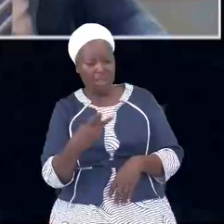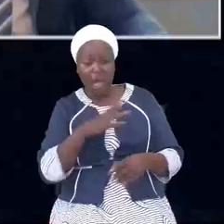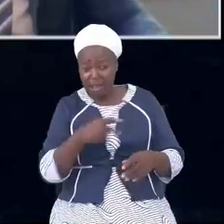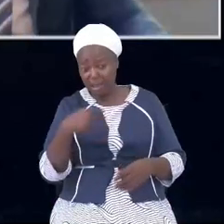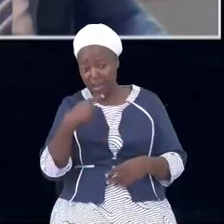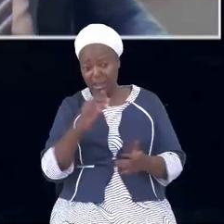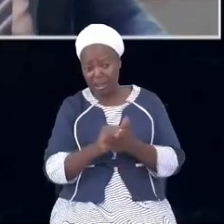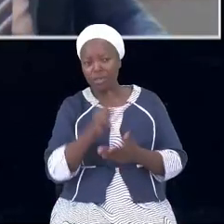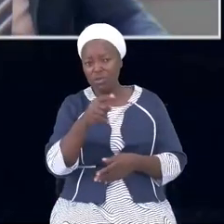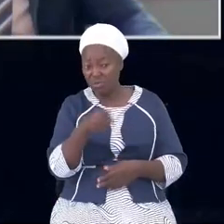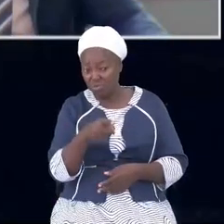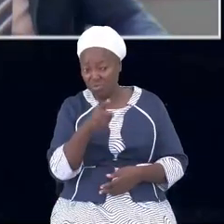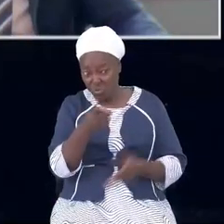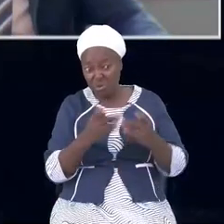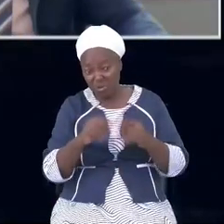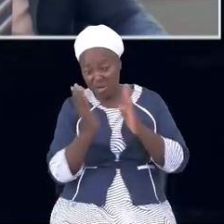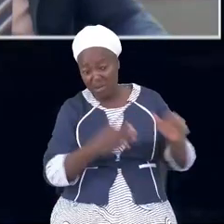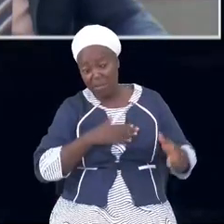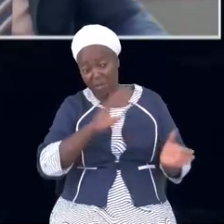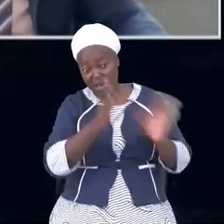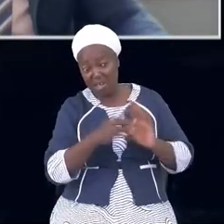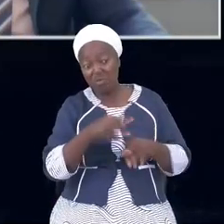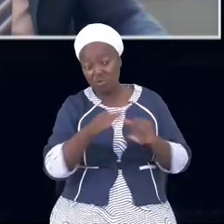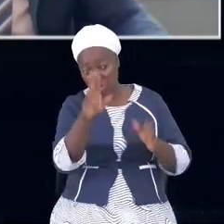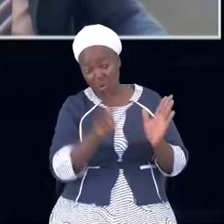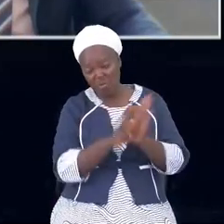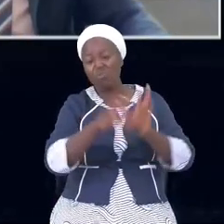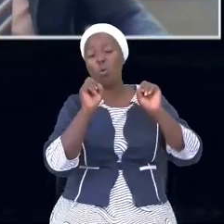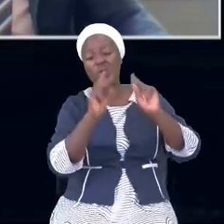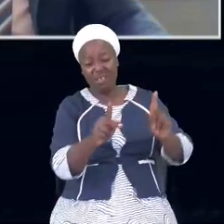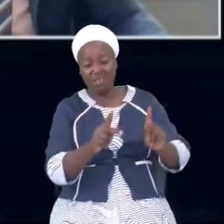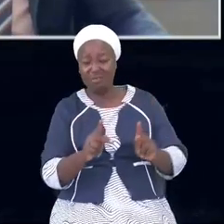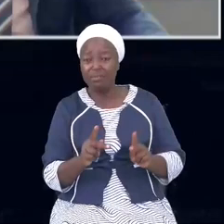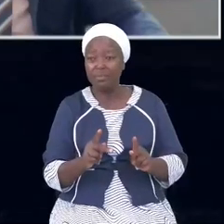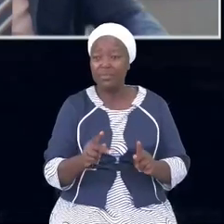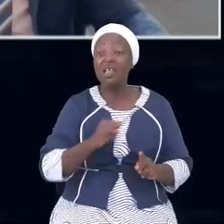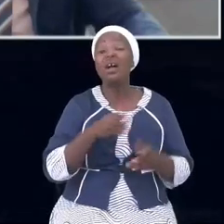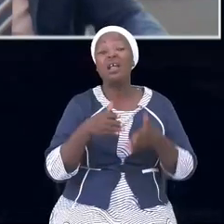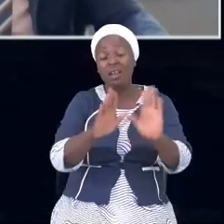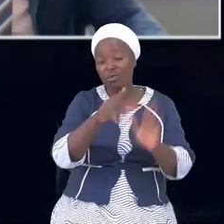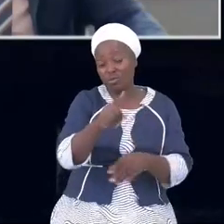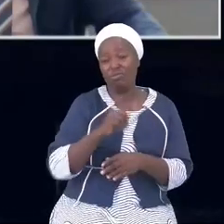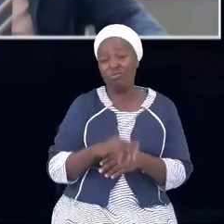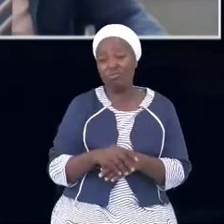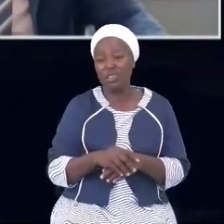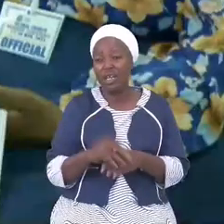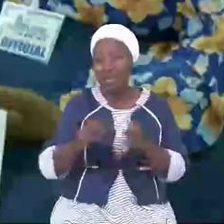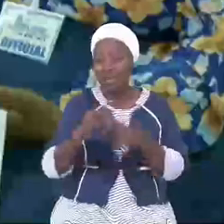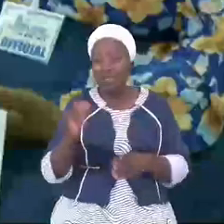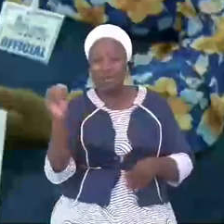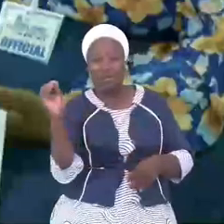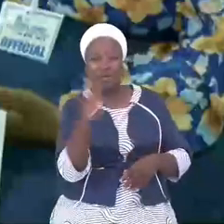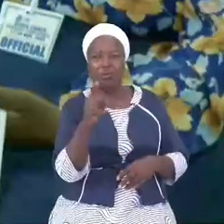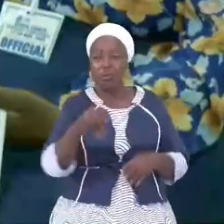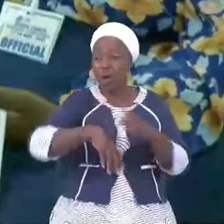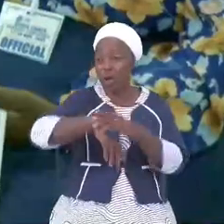présence, tu veux faire d'accord ce que tu veux. Je te donne la chance et je te rejette. Et l'homme a